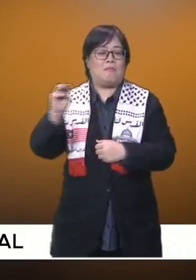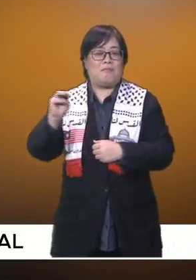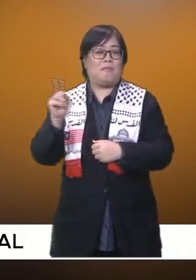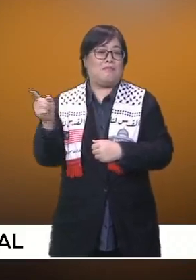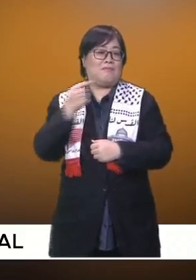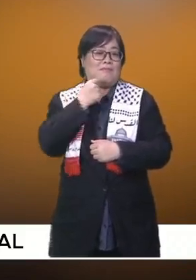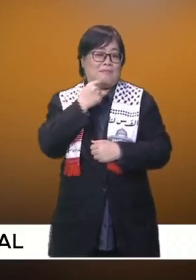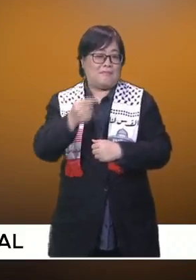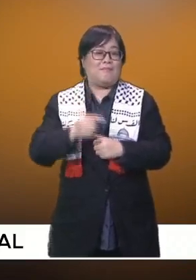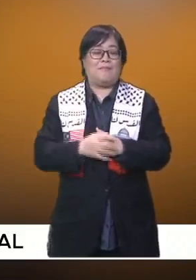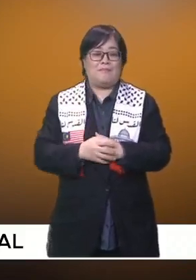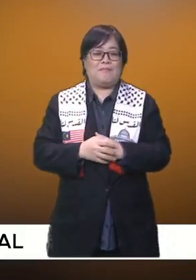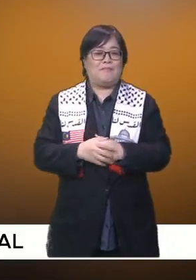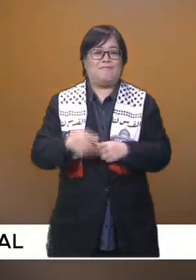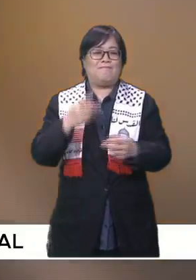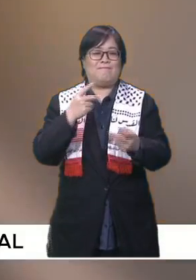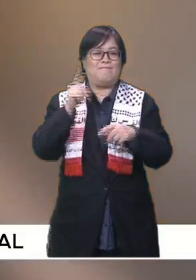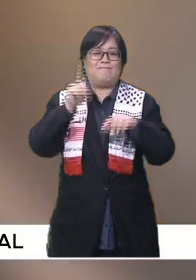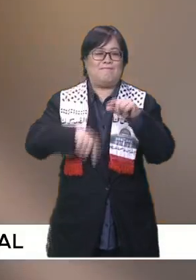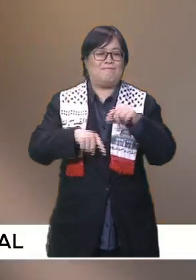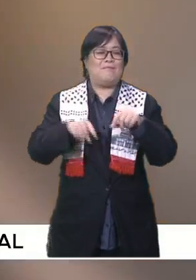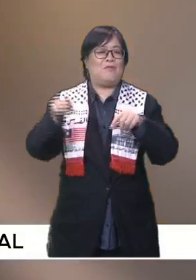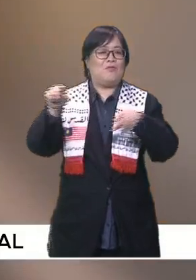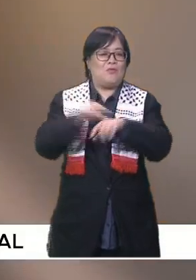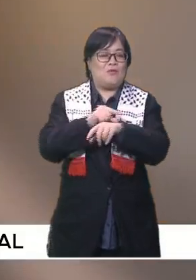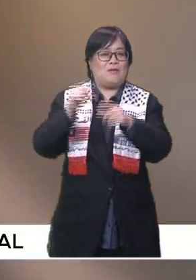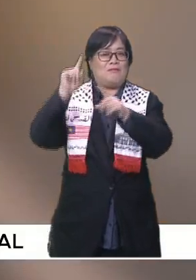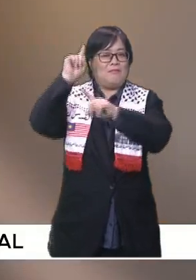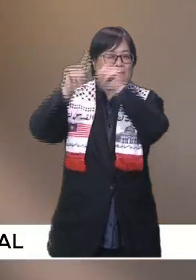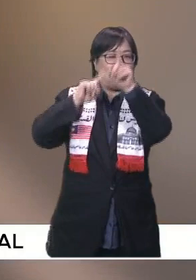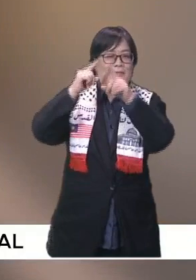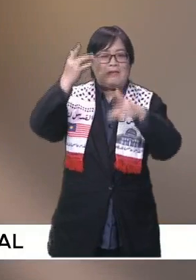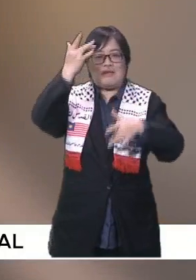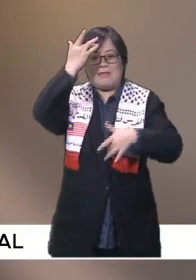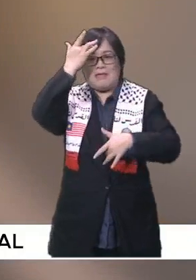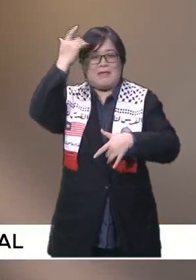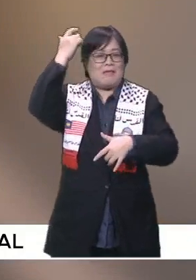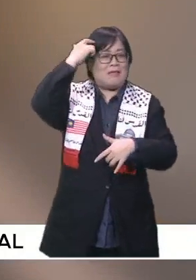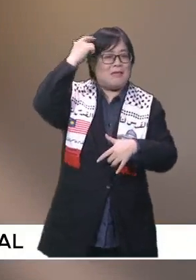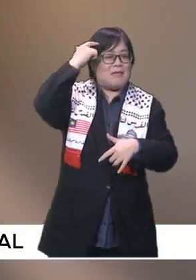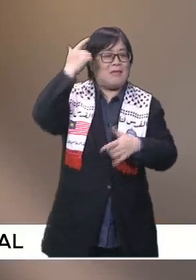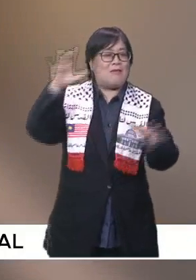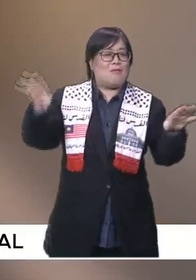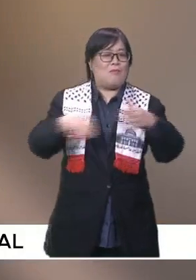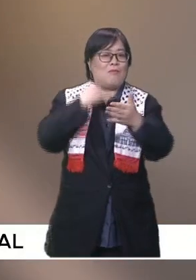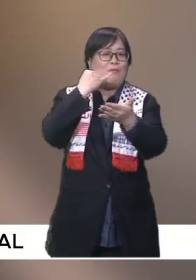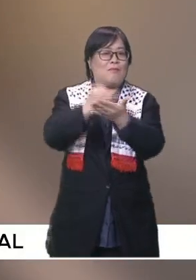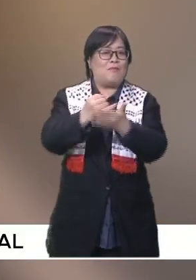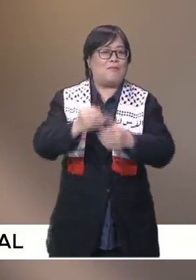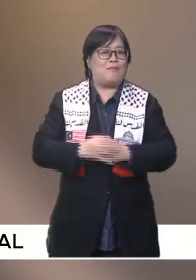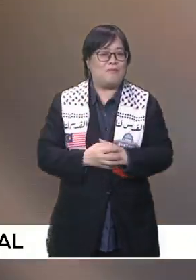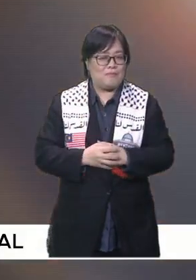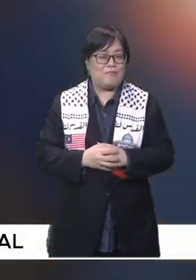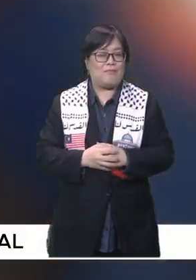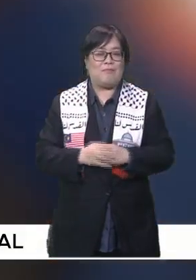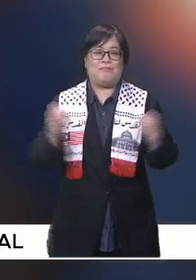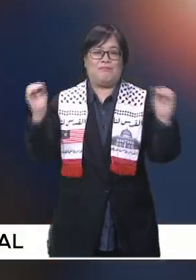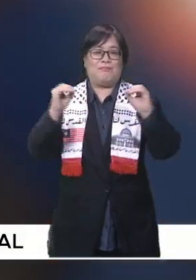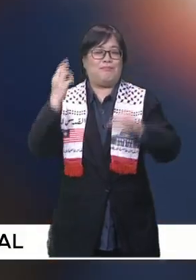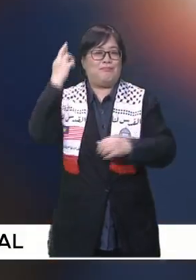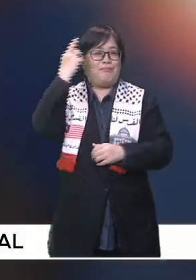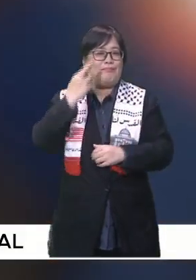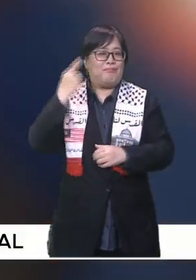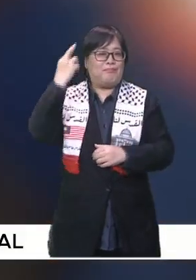Han berkata tidak sepatutnya berlaku penggunaan kesihatan mental untuk melakukan kesalahan tiada justifikasi